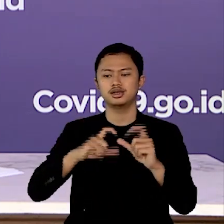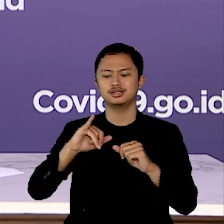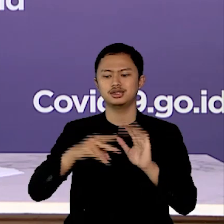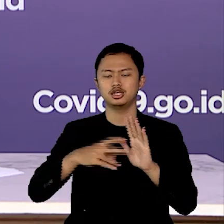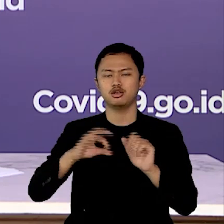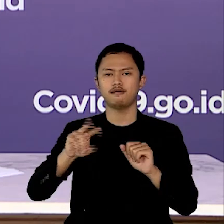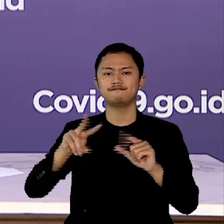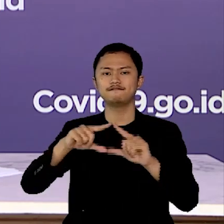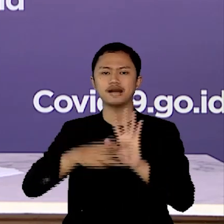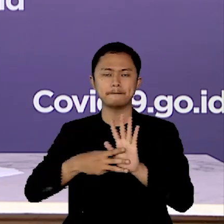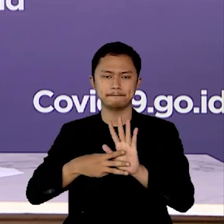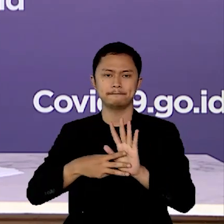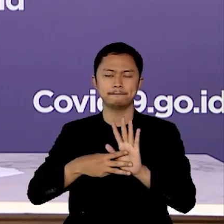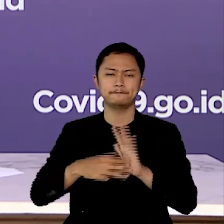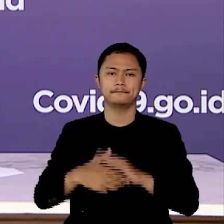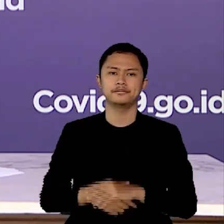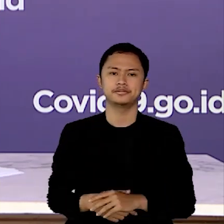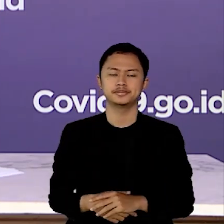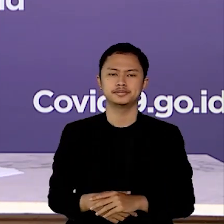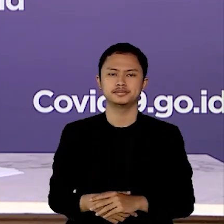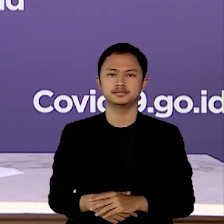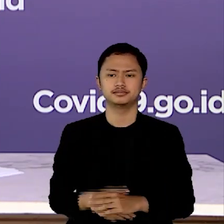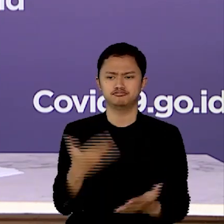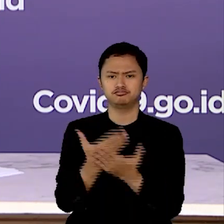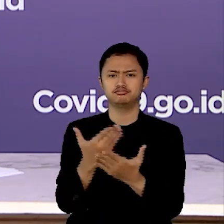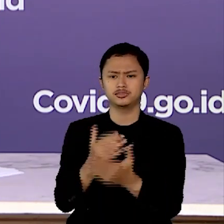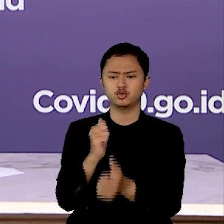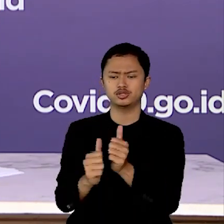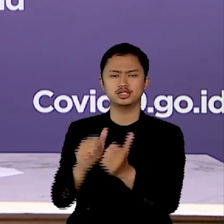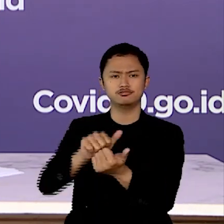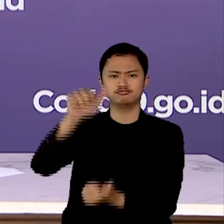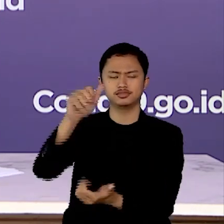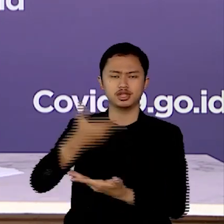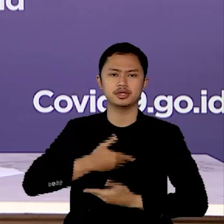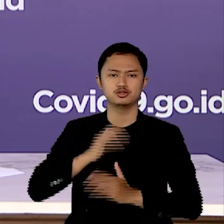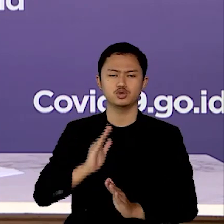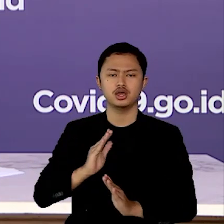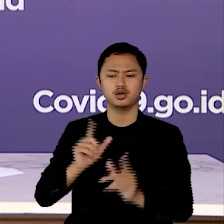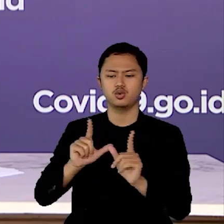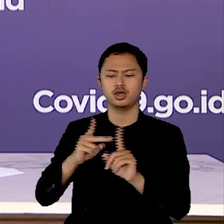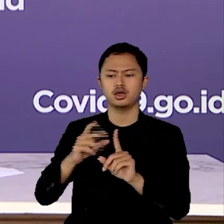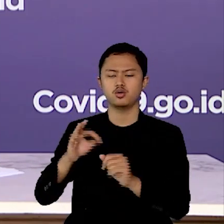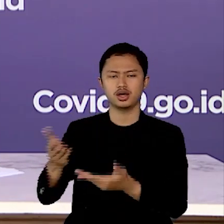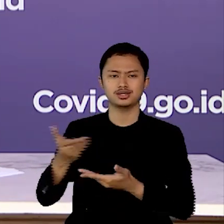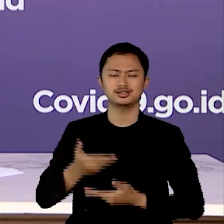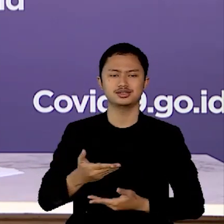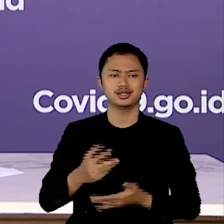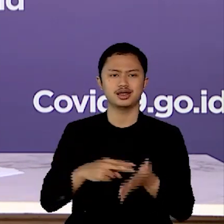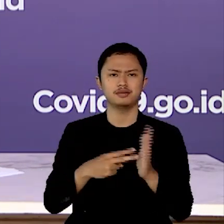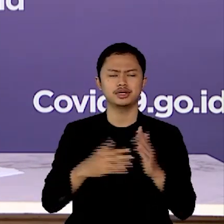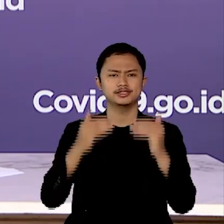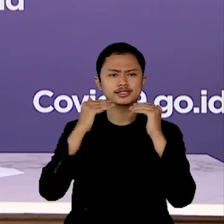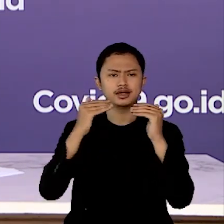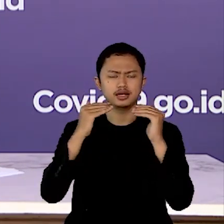vaksin ini juga telah memperoleh emergence useless Ting atau eyel dari WHO sehingga telah